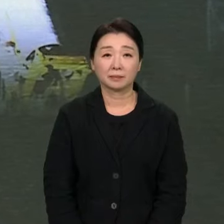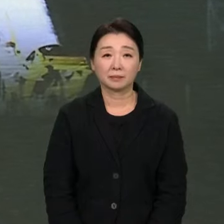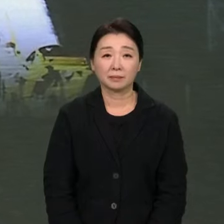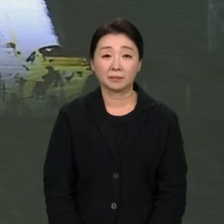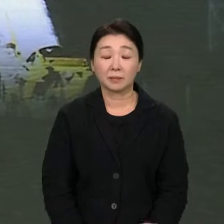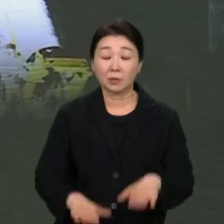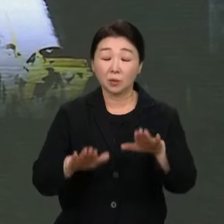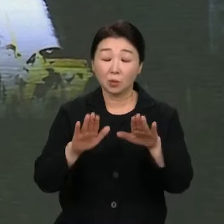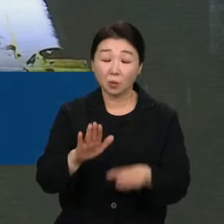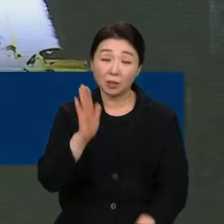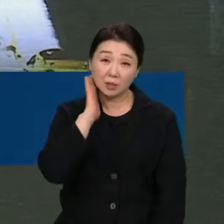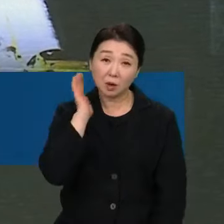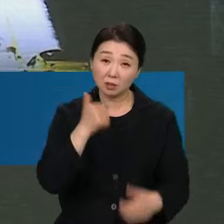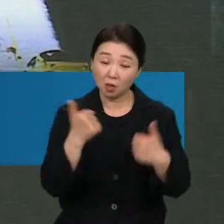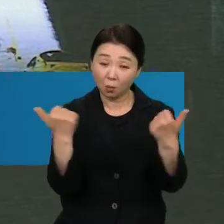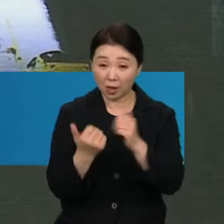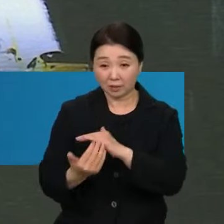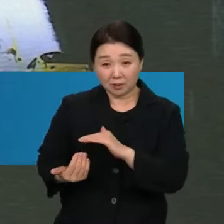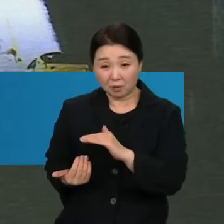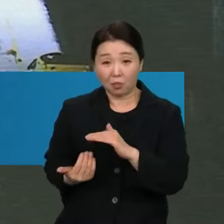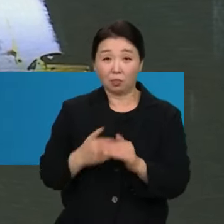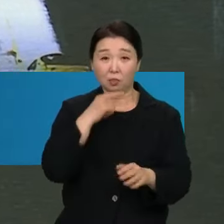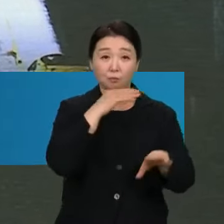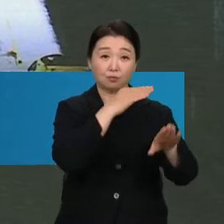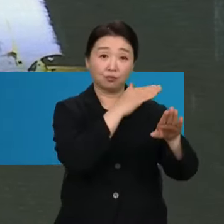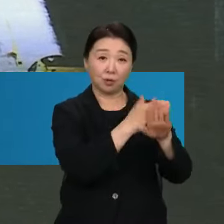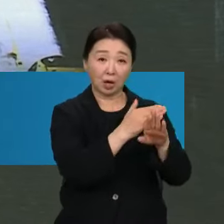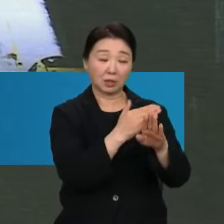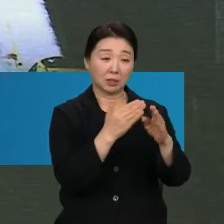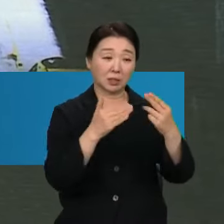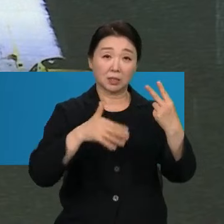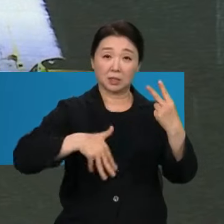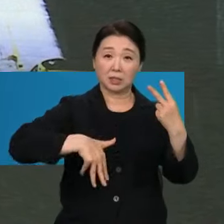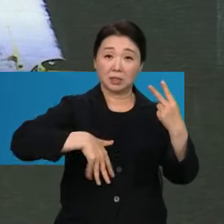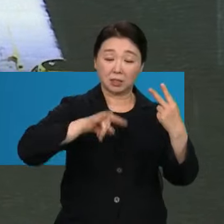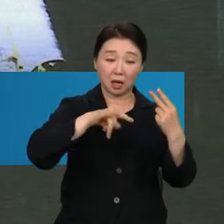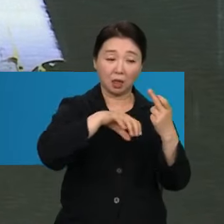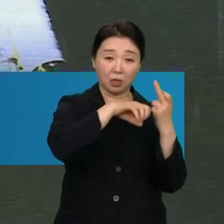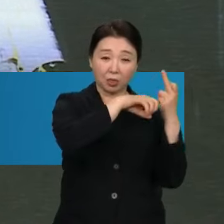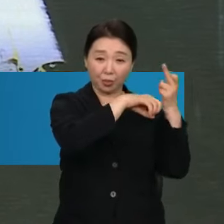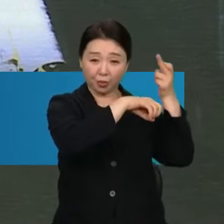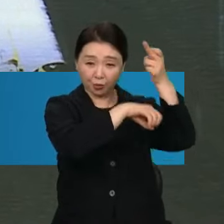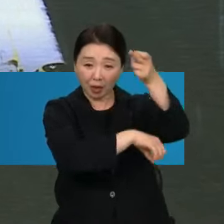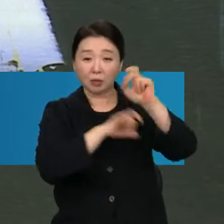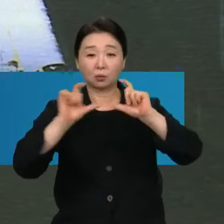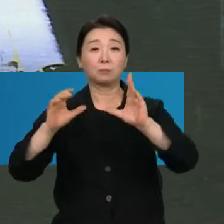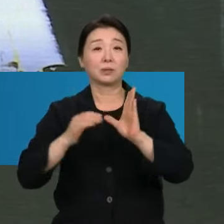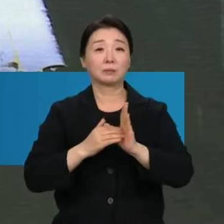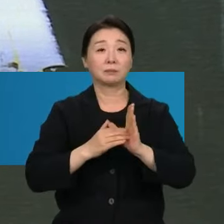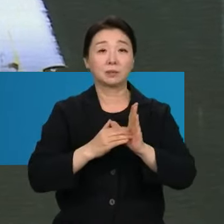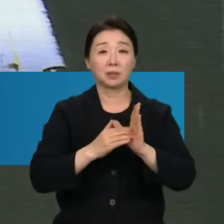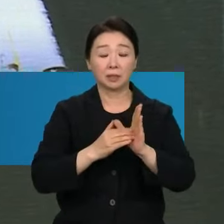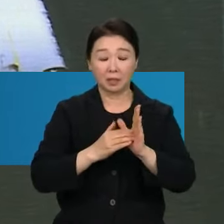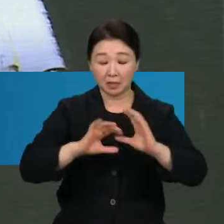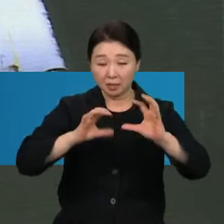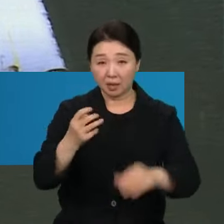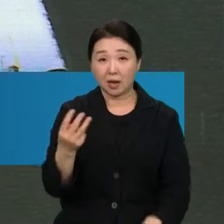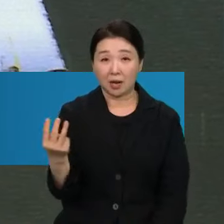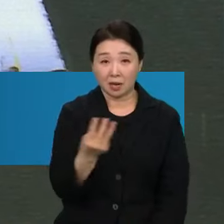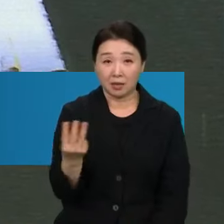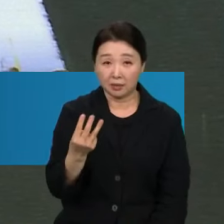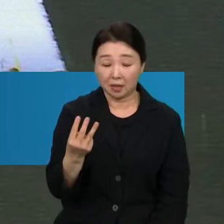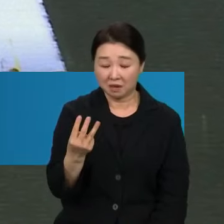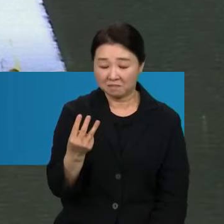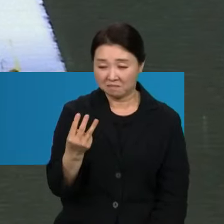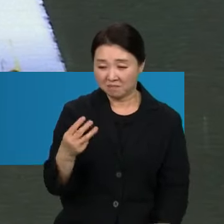그런데 오늘 정상회의가 열리기 직전 북한이 곧 2차 정찰위성을 발사하겠다고 통보했습니다. 3국 협력의